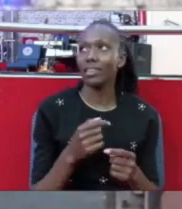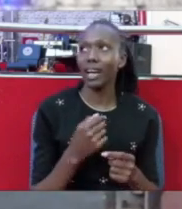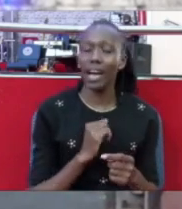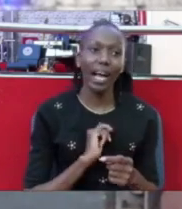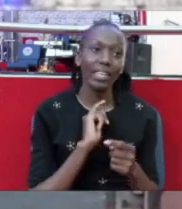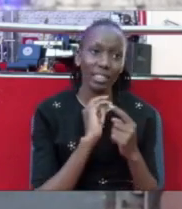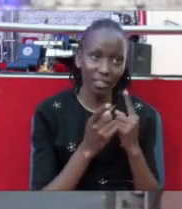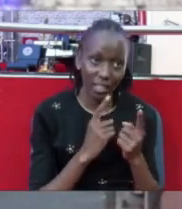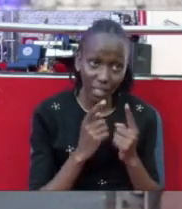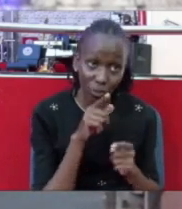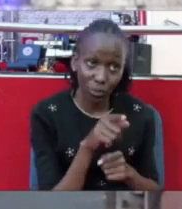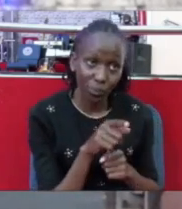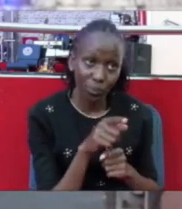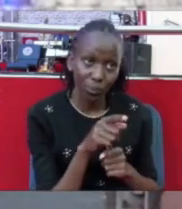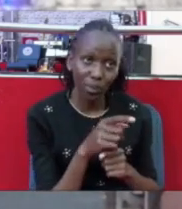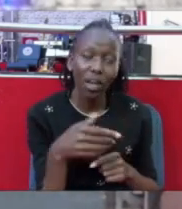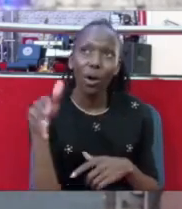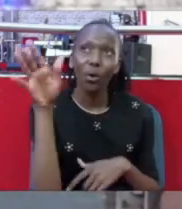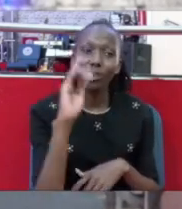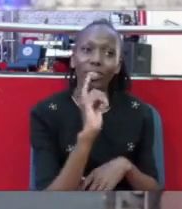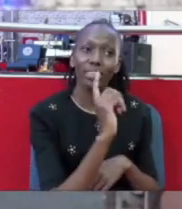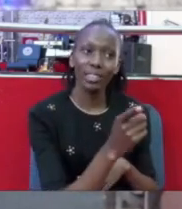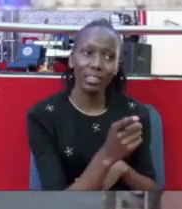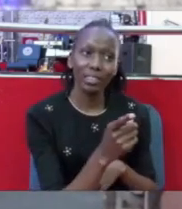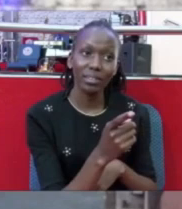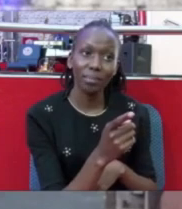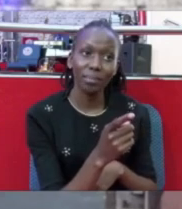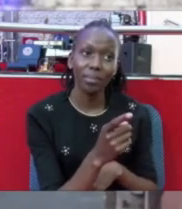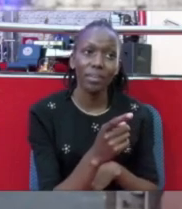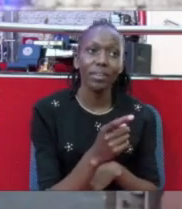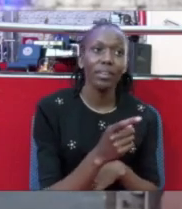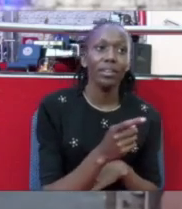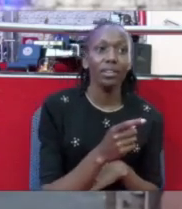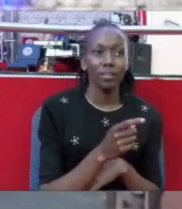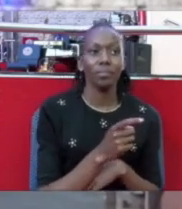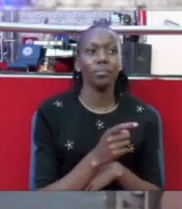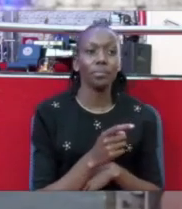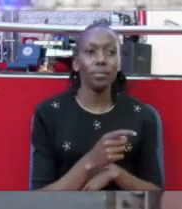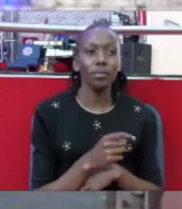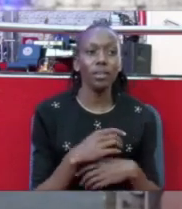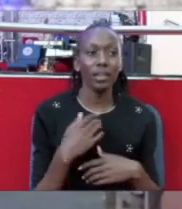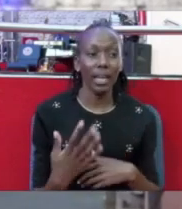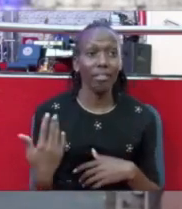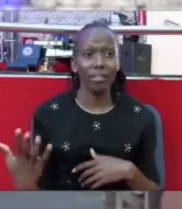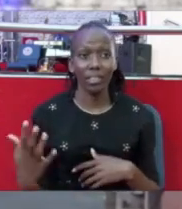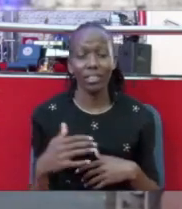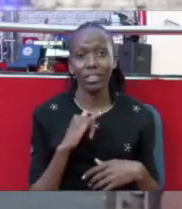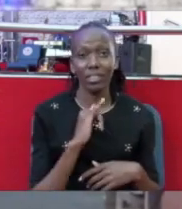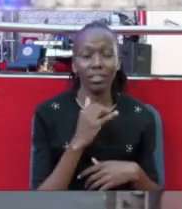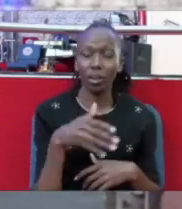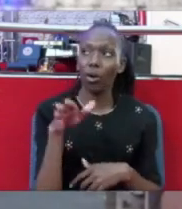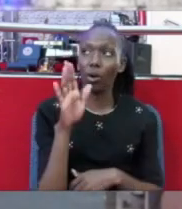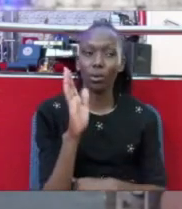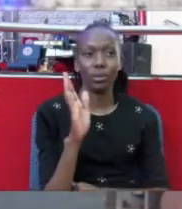is mine. Mungu anasema silver, feather, na dhahabu. Feather ni zake, feather na dhahabu ni zake. That